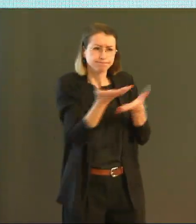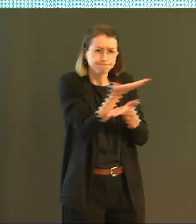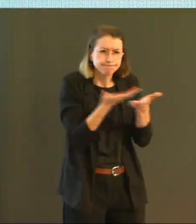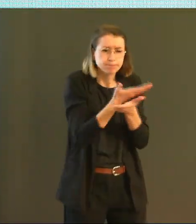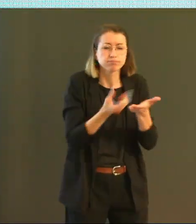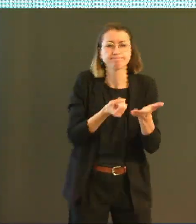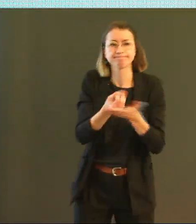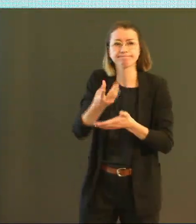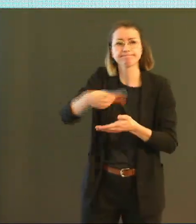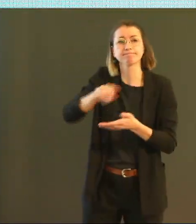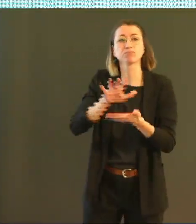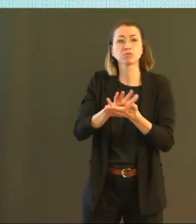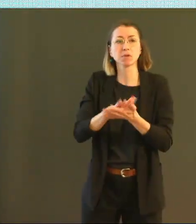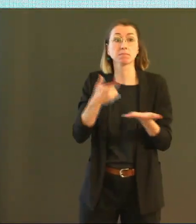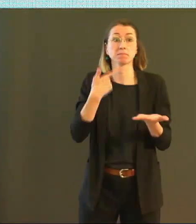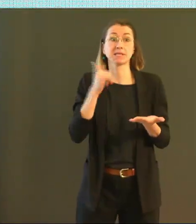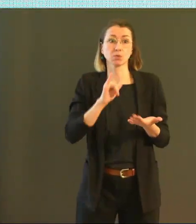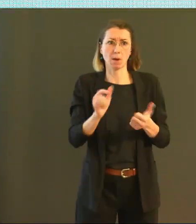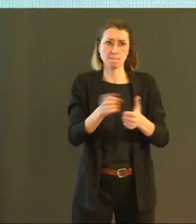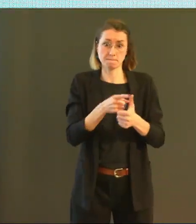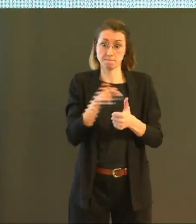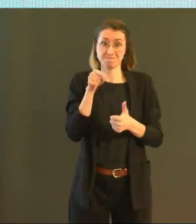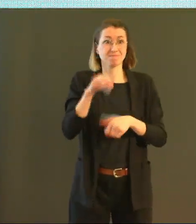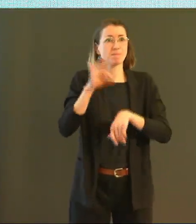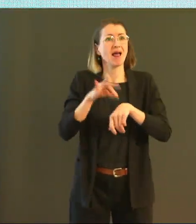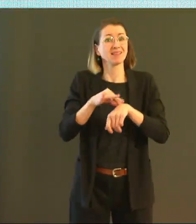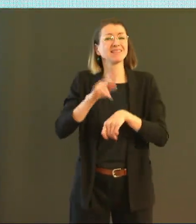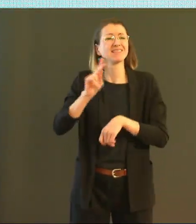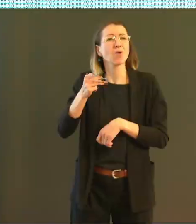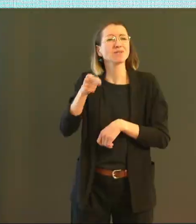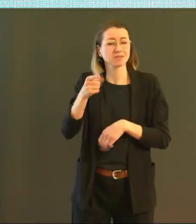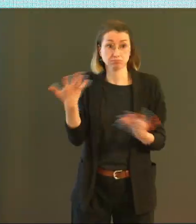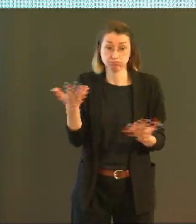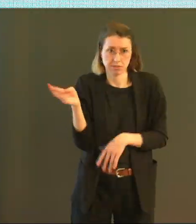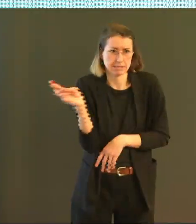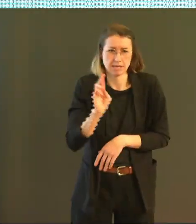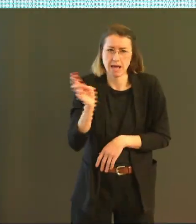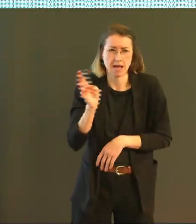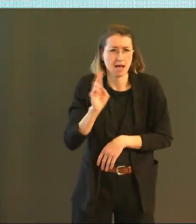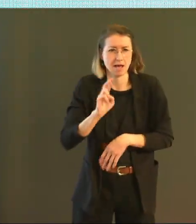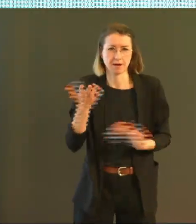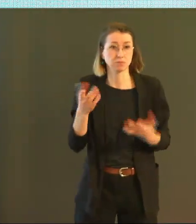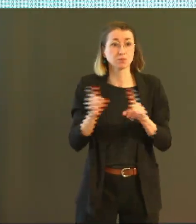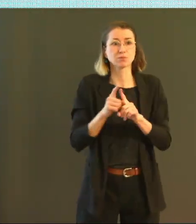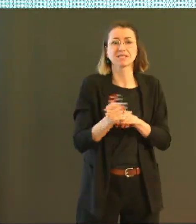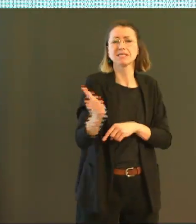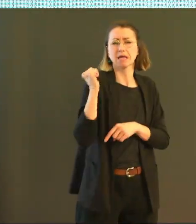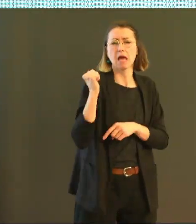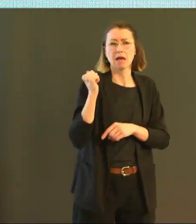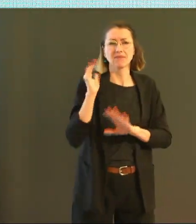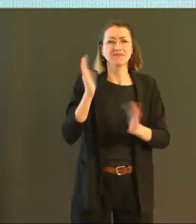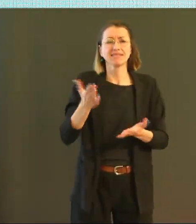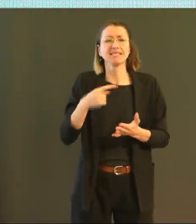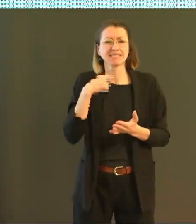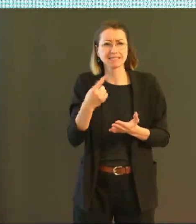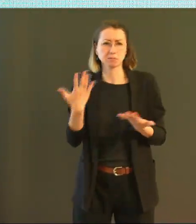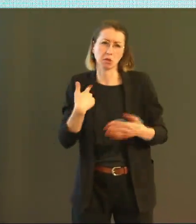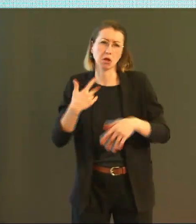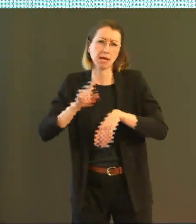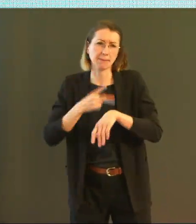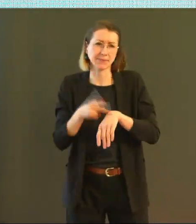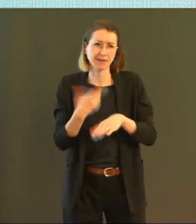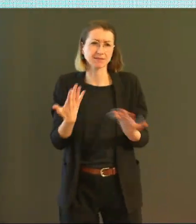extrêmement rare d'autre part comme on l'avait déjà évoqué hier qui n'est pas clair du tout pour l'instant que les cas plus fréquents